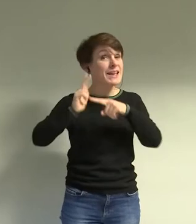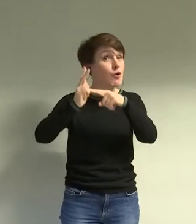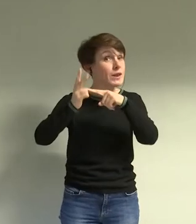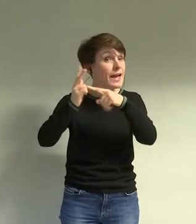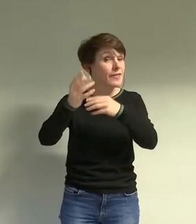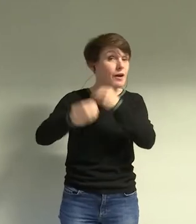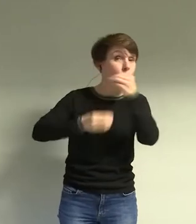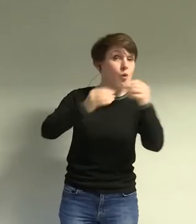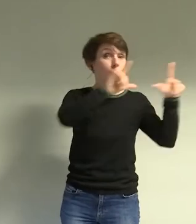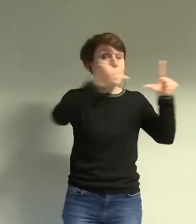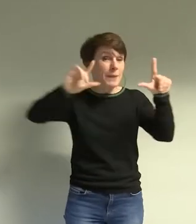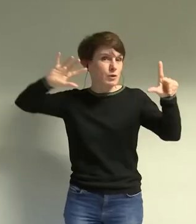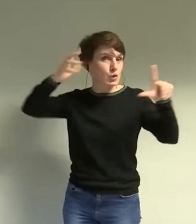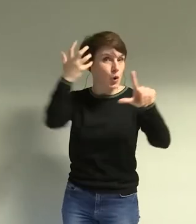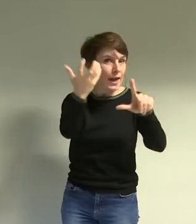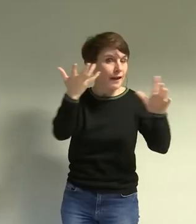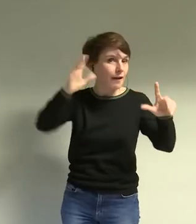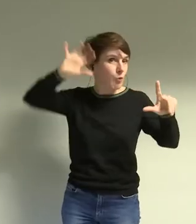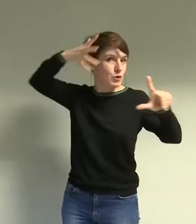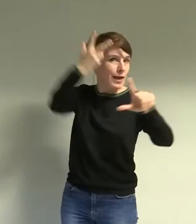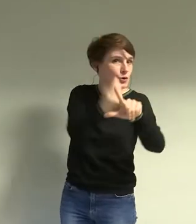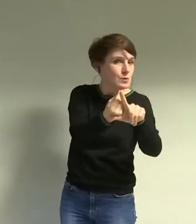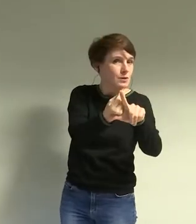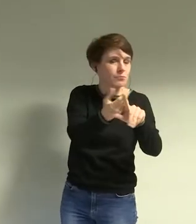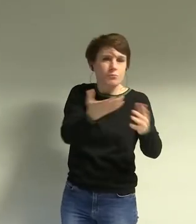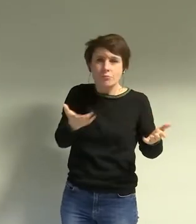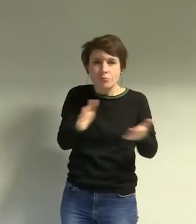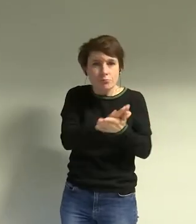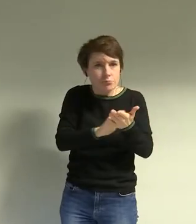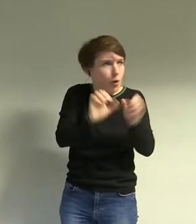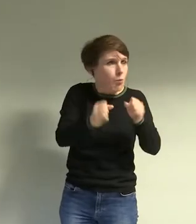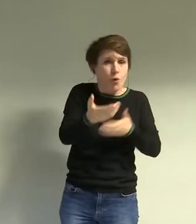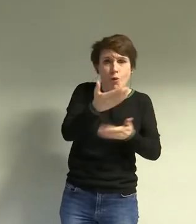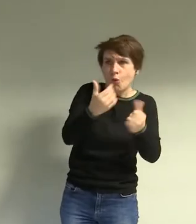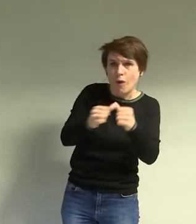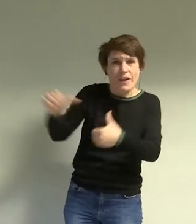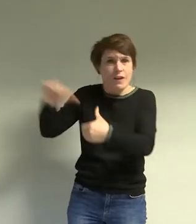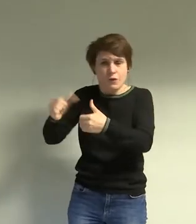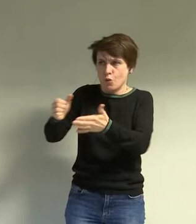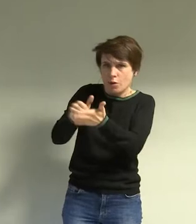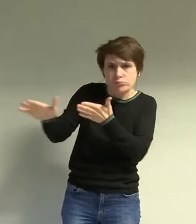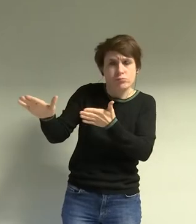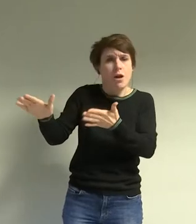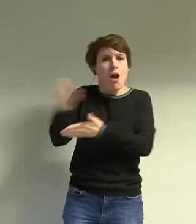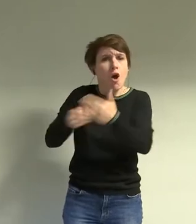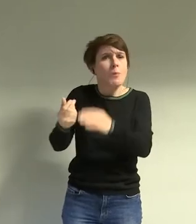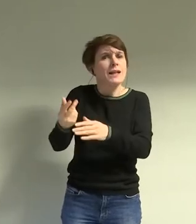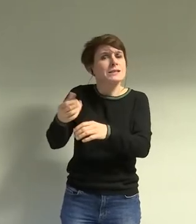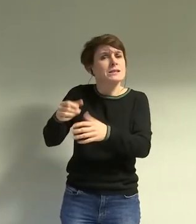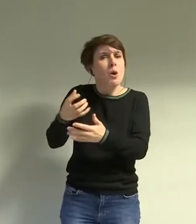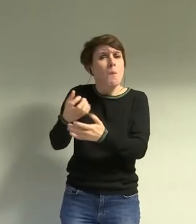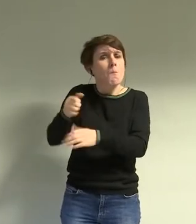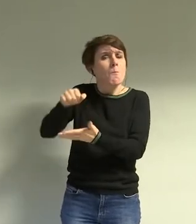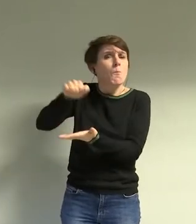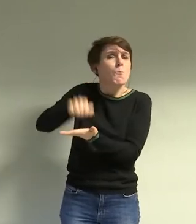ce prix là on pouvait sortir le fioul et le gaz du chauffage pour les remplacer par des pompes à chaleur il faut mettre en garde à l'écart de vos sauts mission